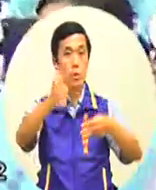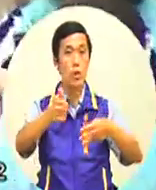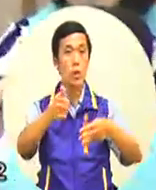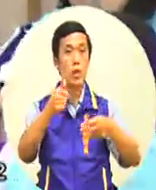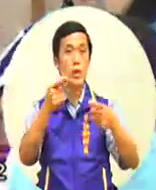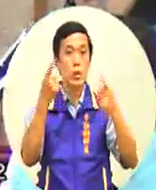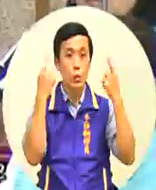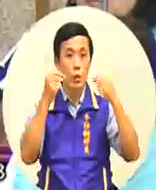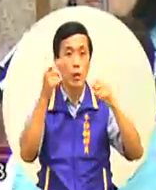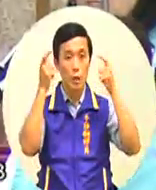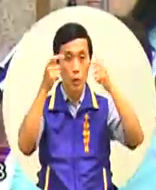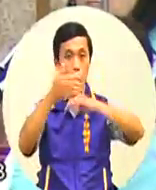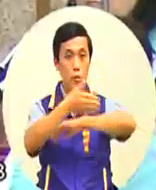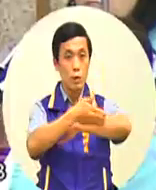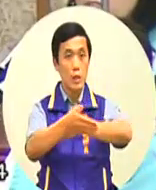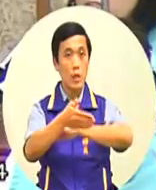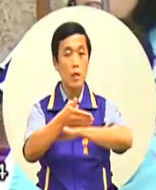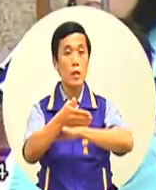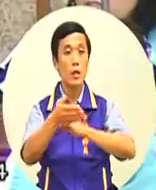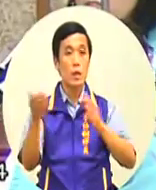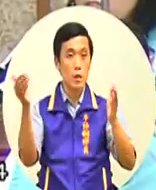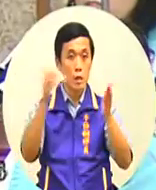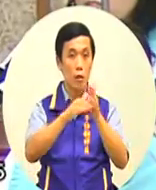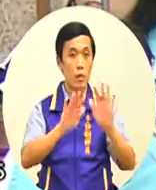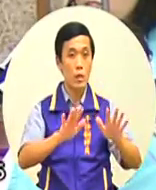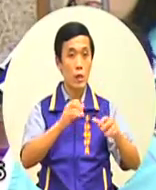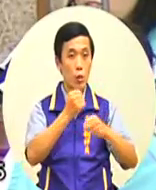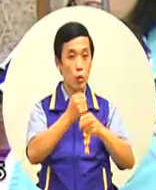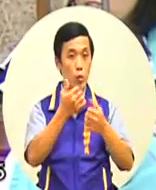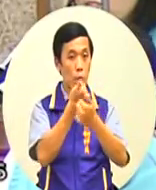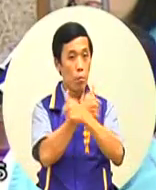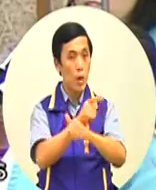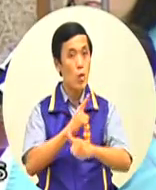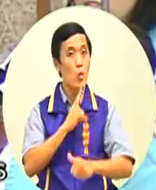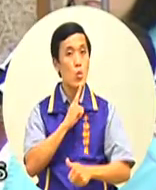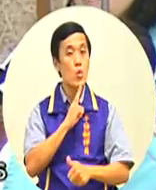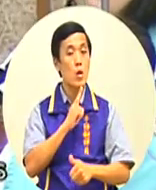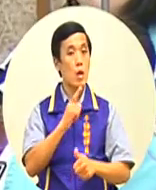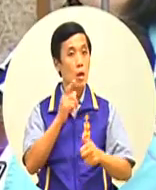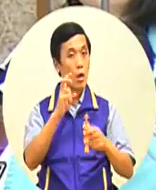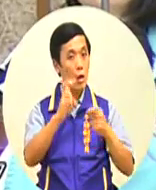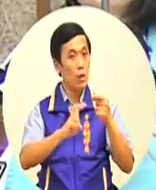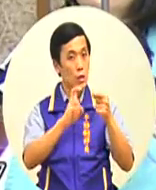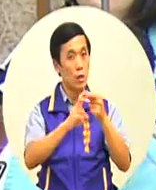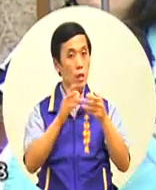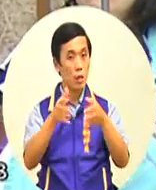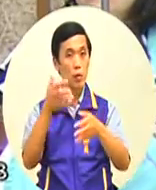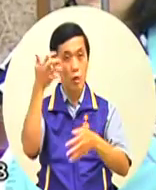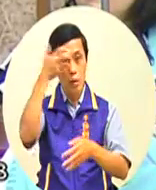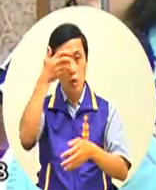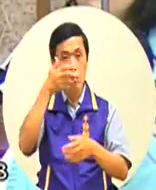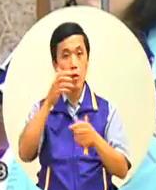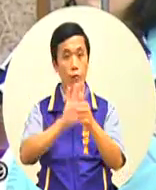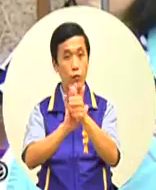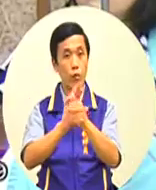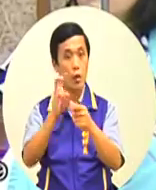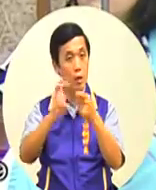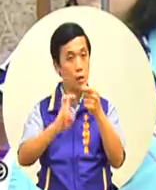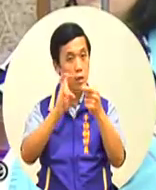高县的时候一直到现在，其实累积了将近20年在老人福利相关的工作经验，然后非